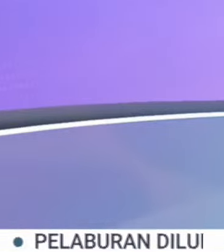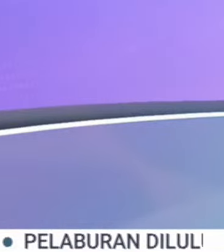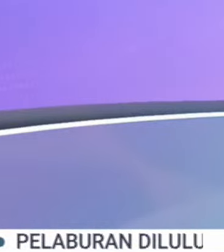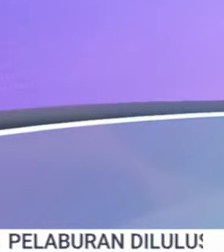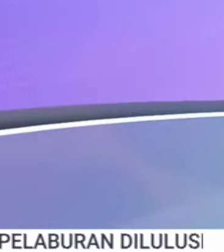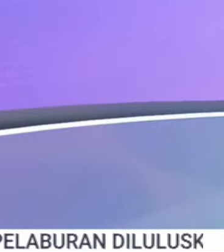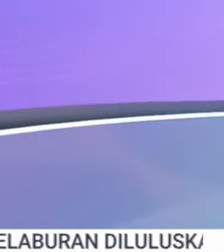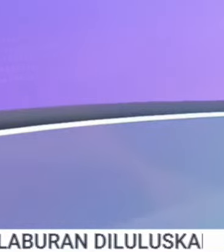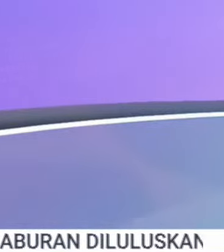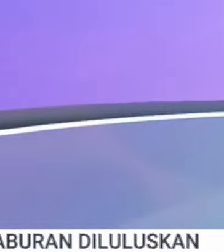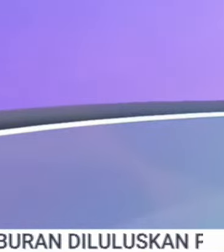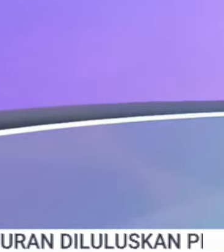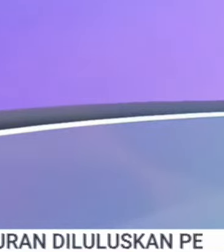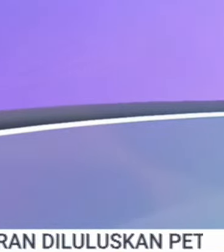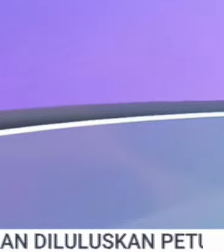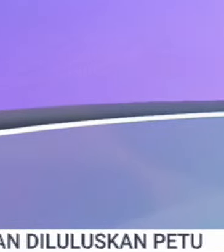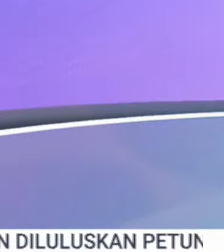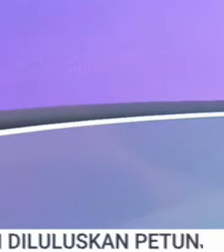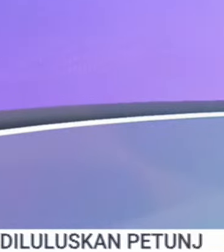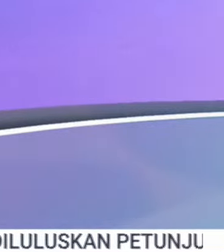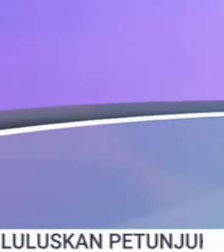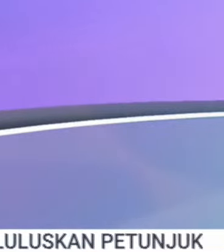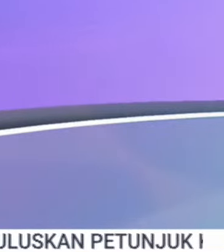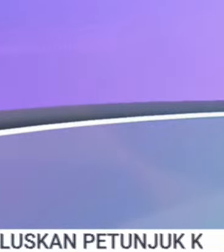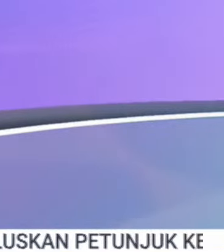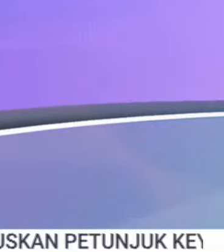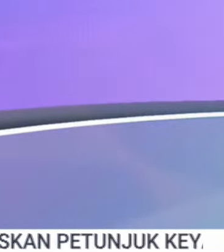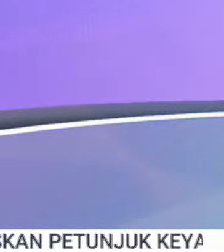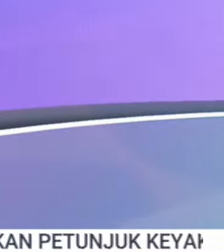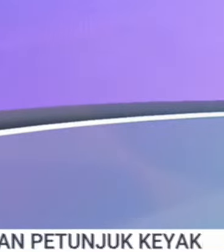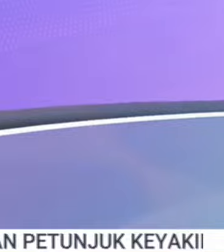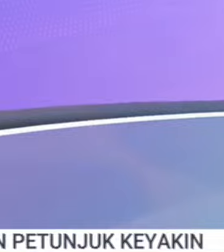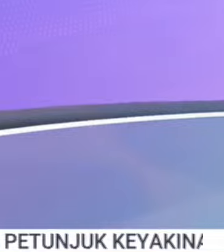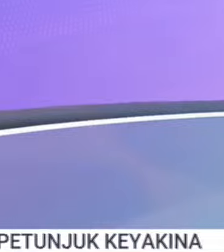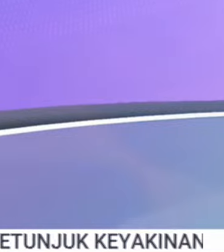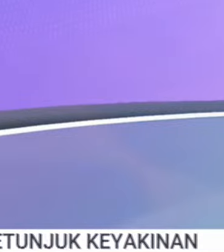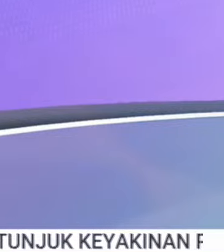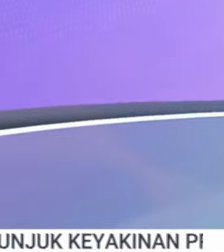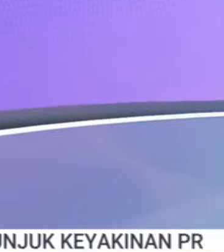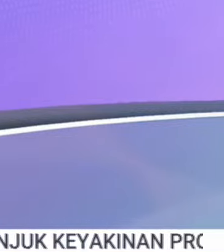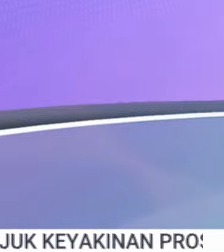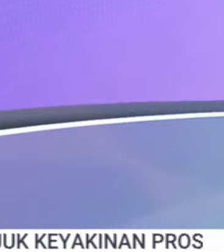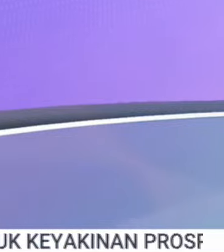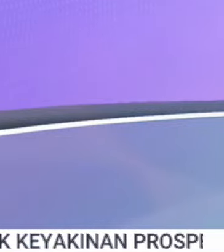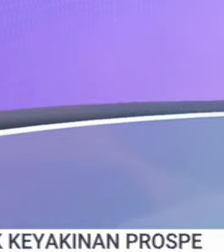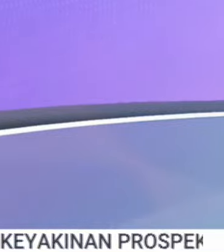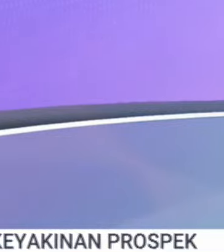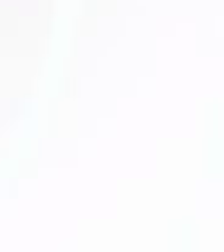Pasti Merdeka. Saya Nazif Amir Syukri, salam Malaysia Madani dan salam sukan untuk semua.